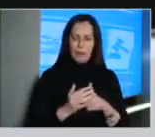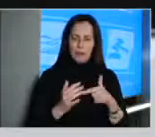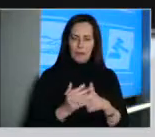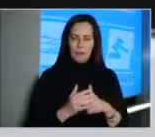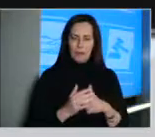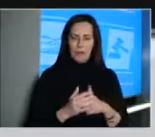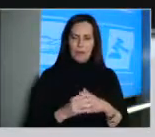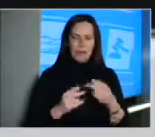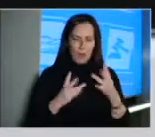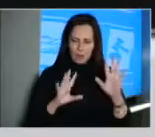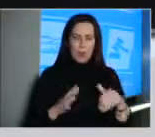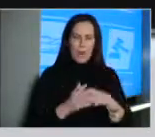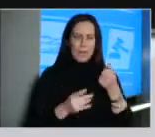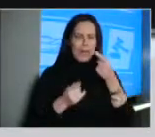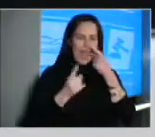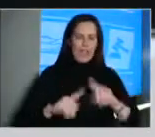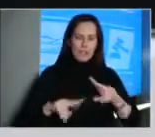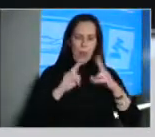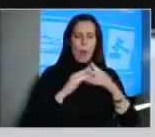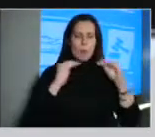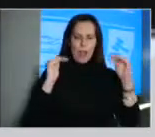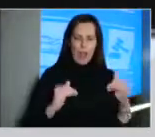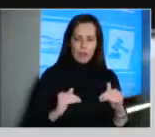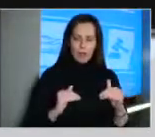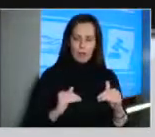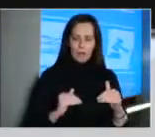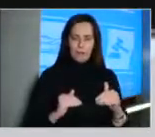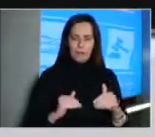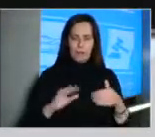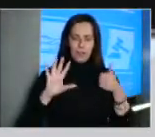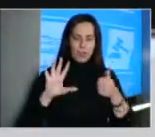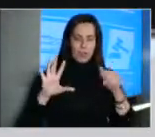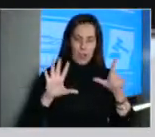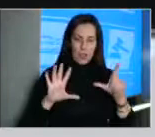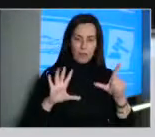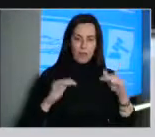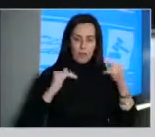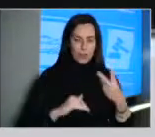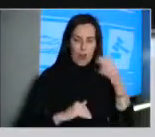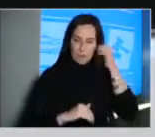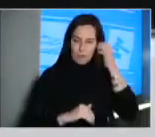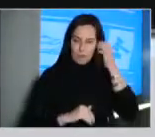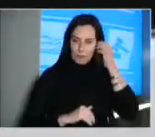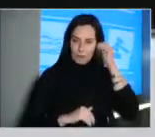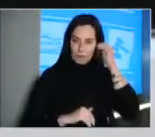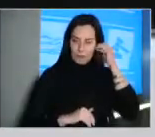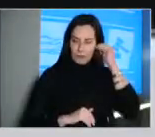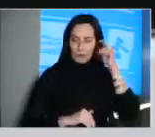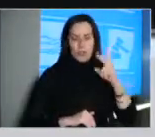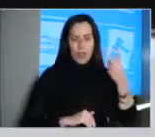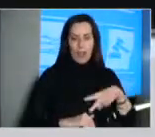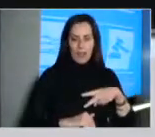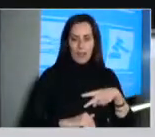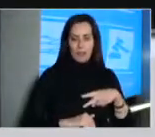בארצות הברית וכו'. לא חשוב, מחיר הגז בעולם ירד מסדרי גודל של 6-7 ל-2 לפעמים בארצות הברית, 2.5 בארצות